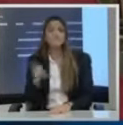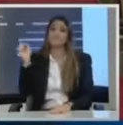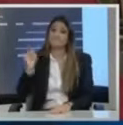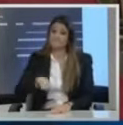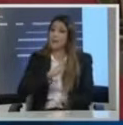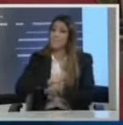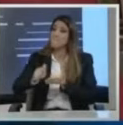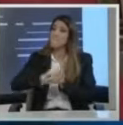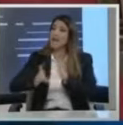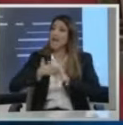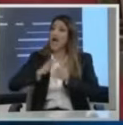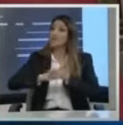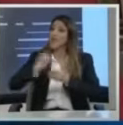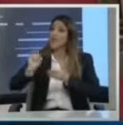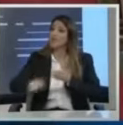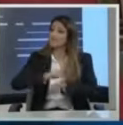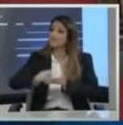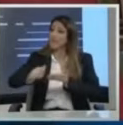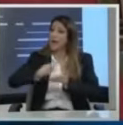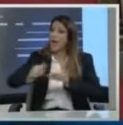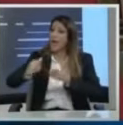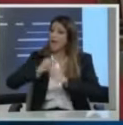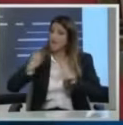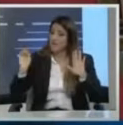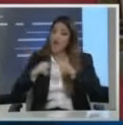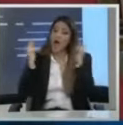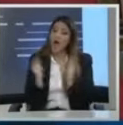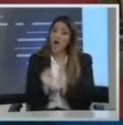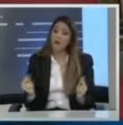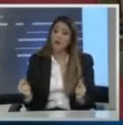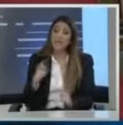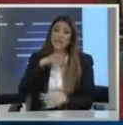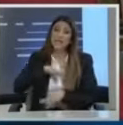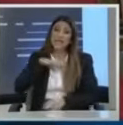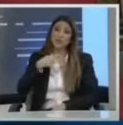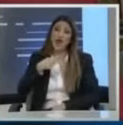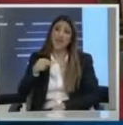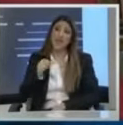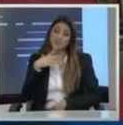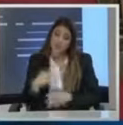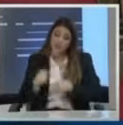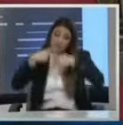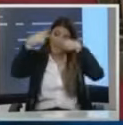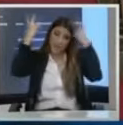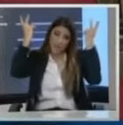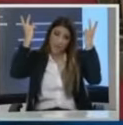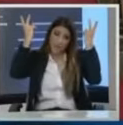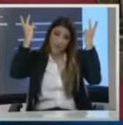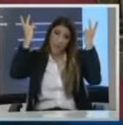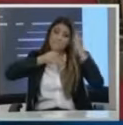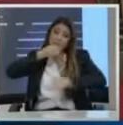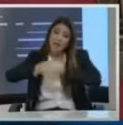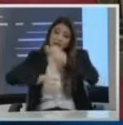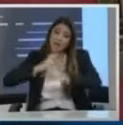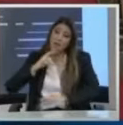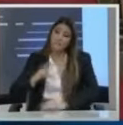τούτο δικαιούται ο κύριος Αθανασίου. Όχι. Δικαιούται ο κύριος Σας Αθανασίου. Σας παρακαλώ κύριε Δένδια. Δικαιούται ο κύριος αυτά... Αθανασίου να λάβει το λόγο.